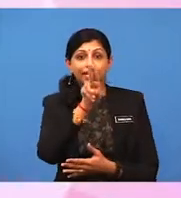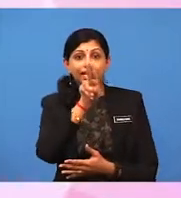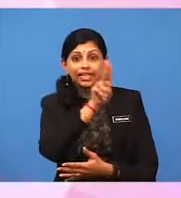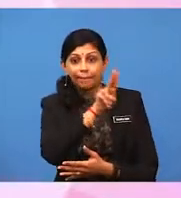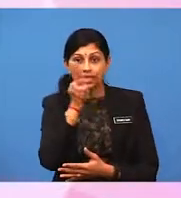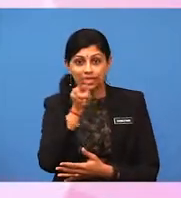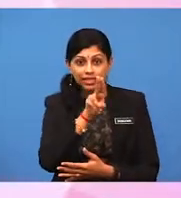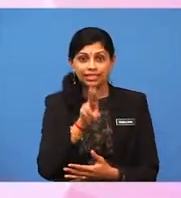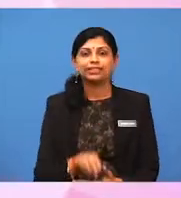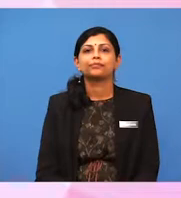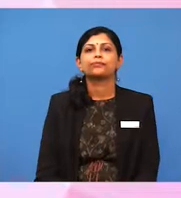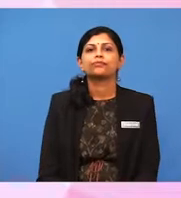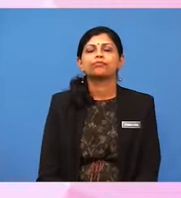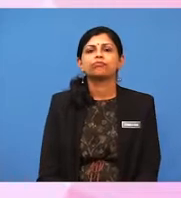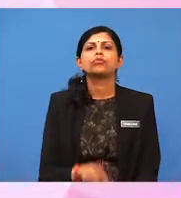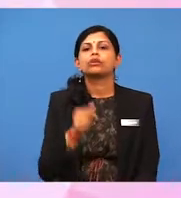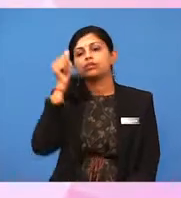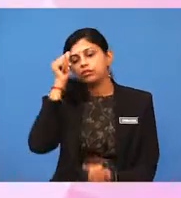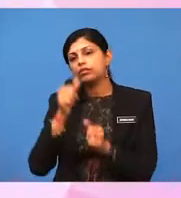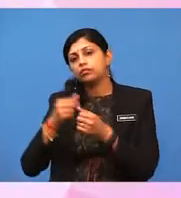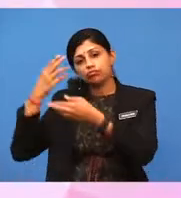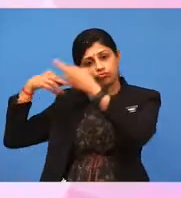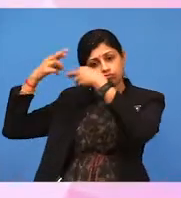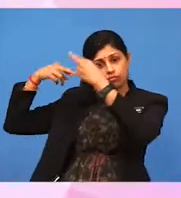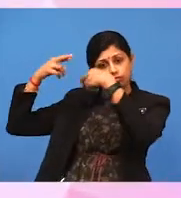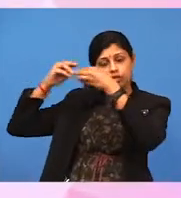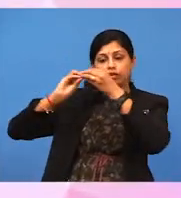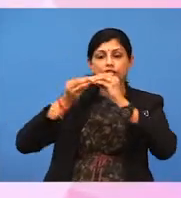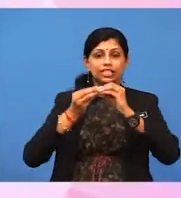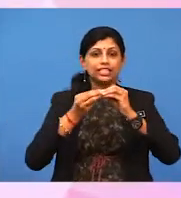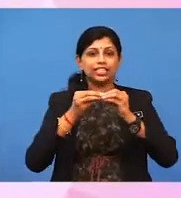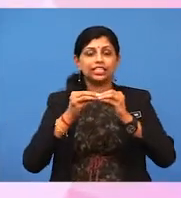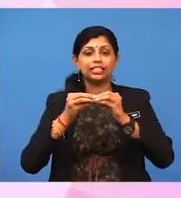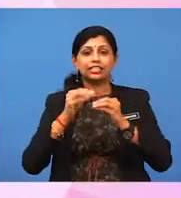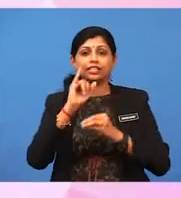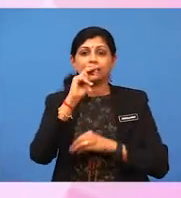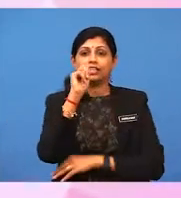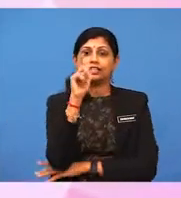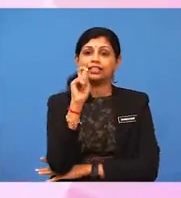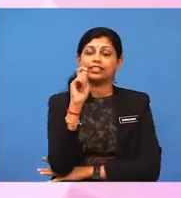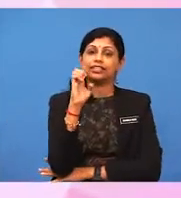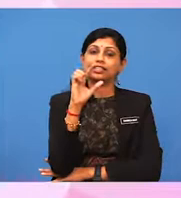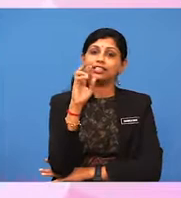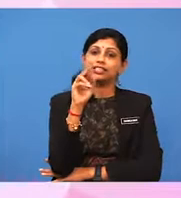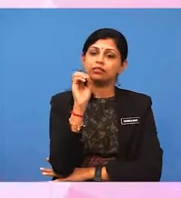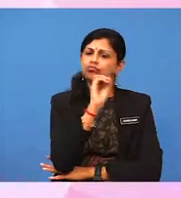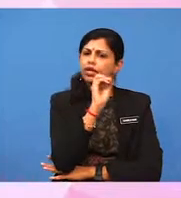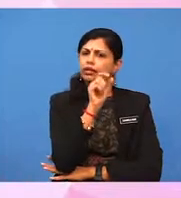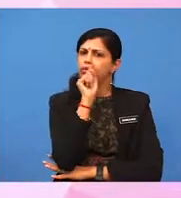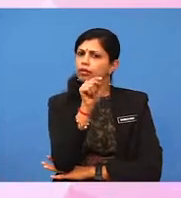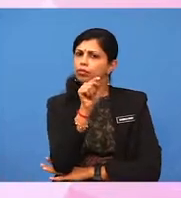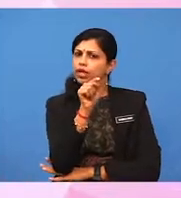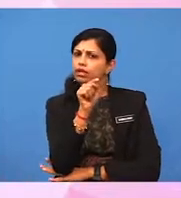Cuba ingat kembali. Jika integer ialah nombor bulat yang tidak ada titik perpuluhan, maka double